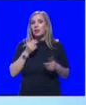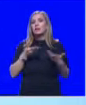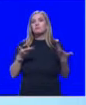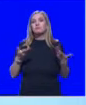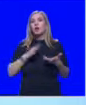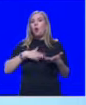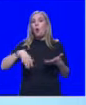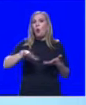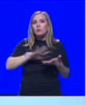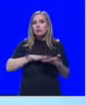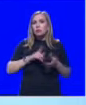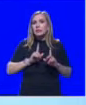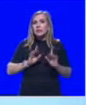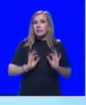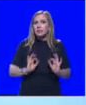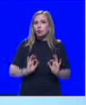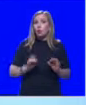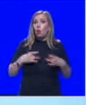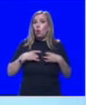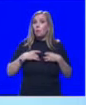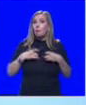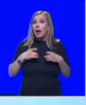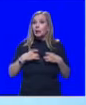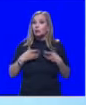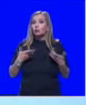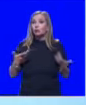на несигурност и опасност от